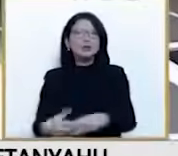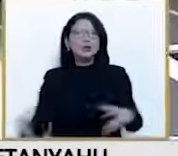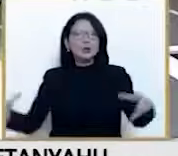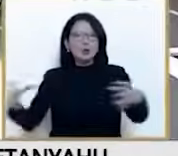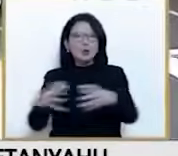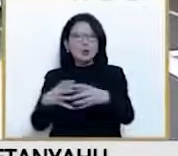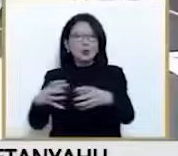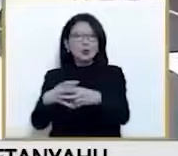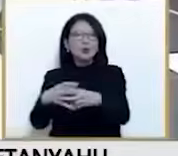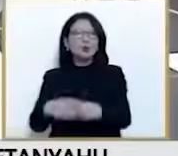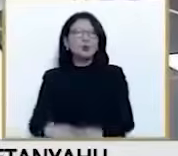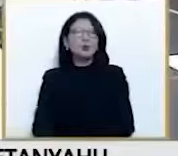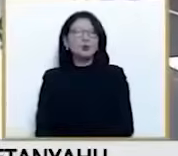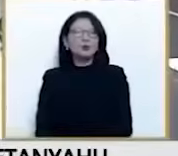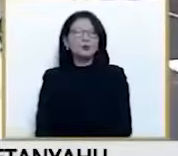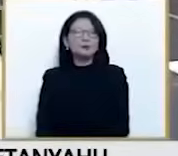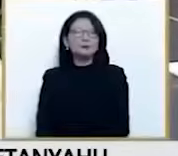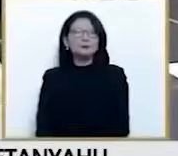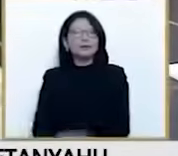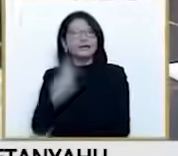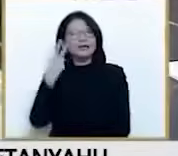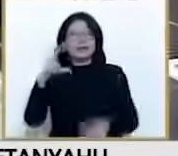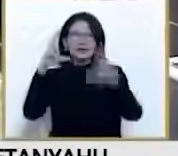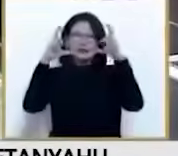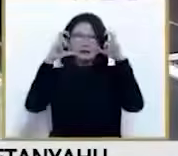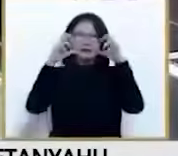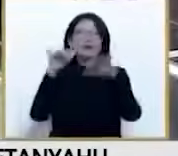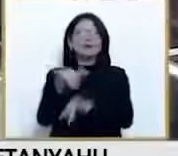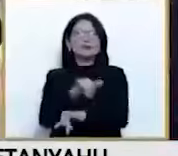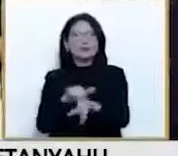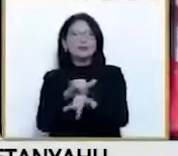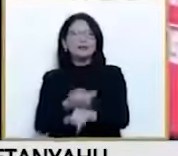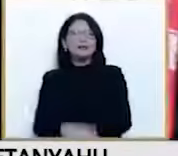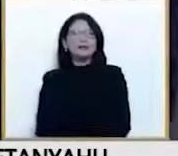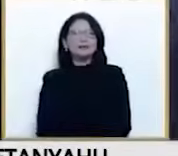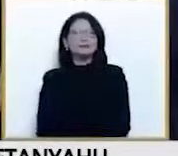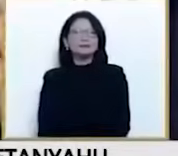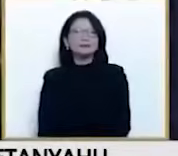berkumpul dan juga melakukan sesi foto bersama.